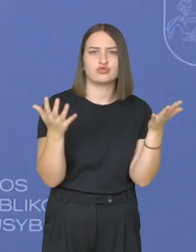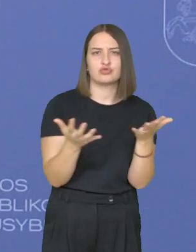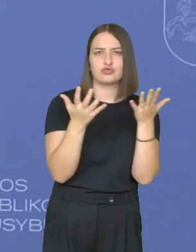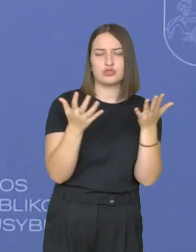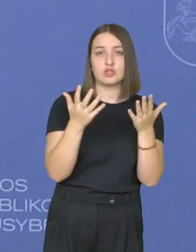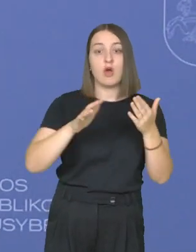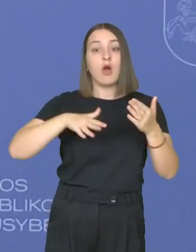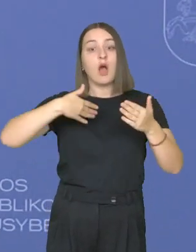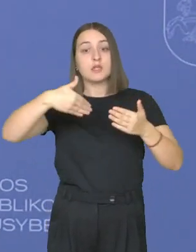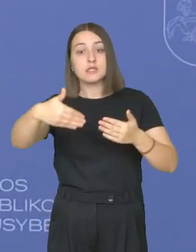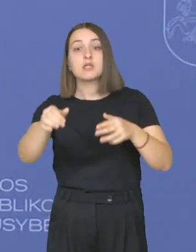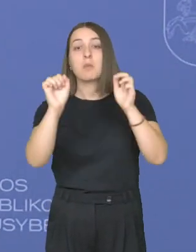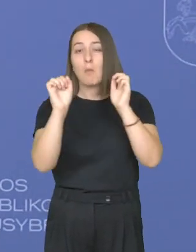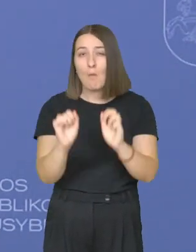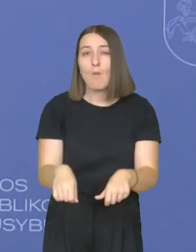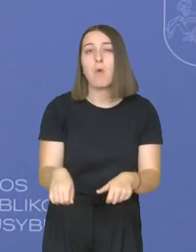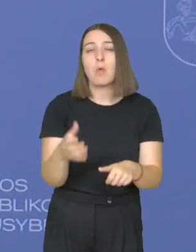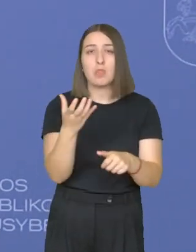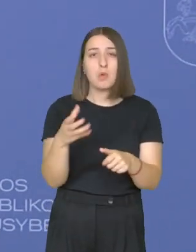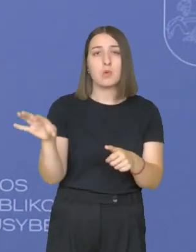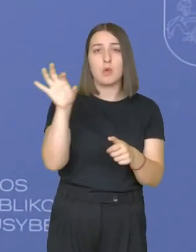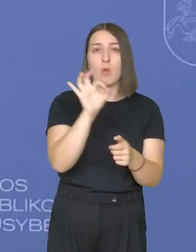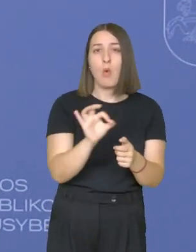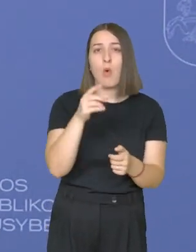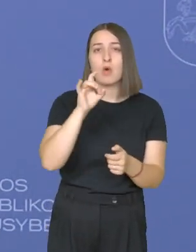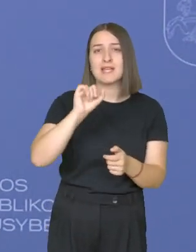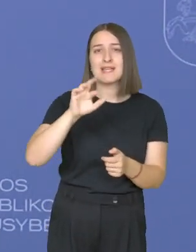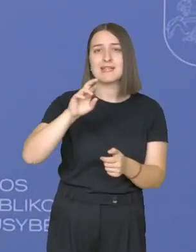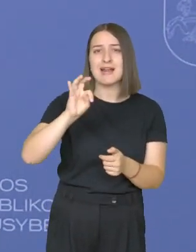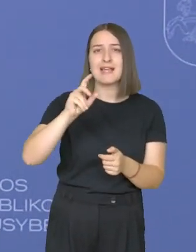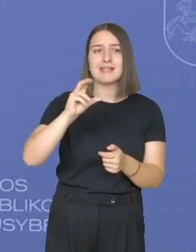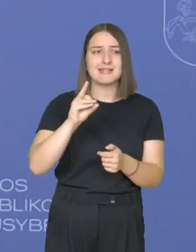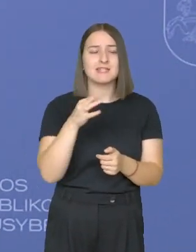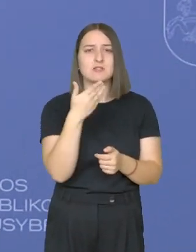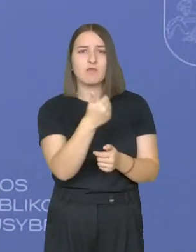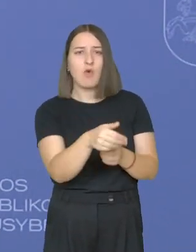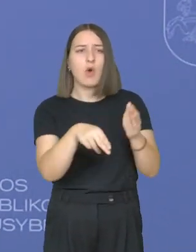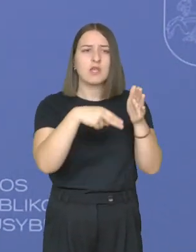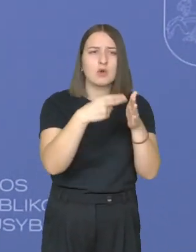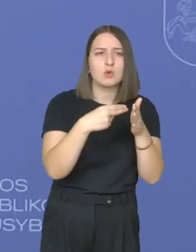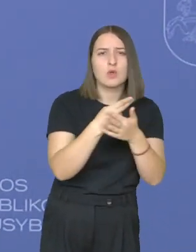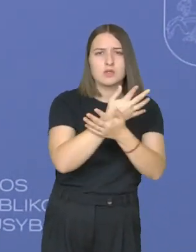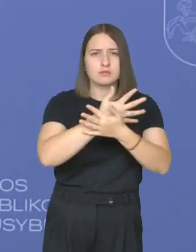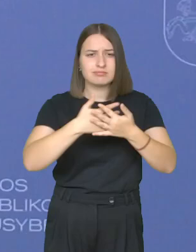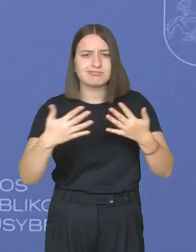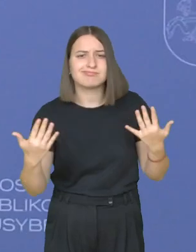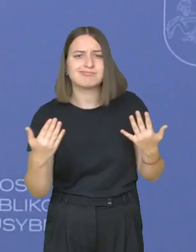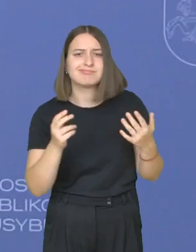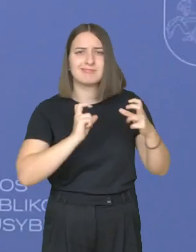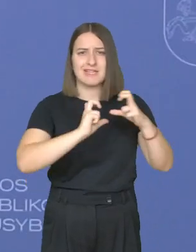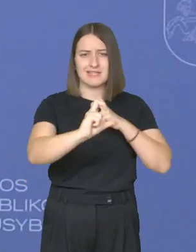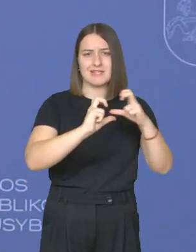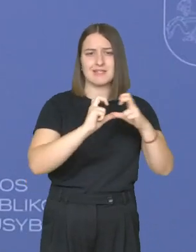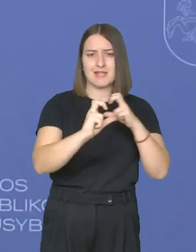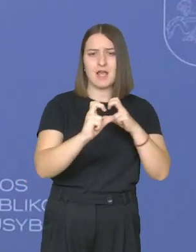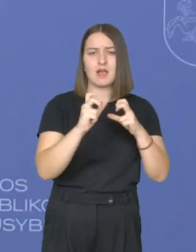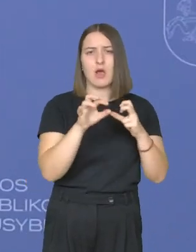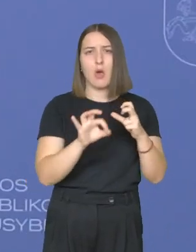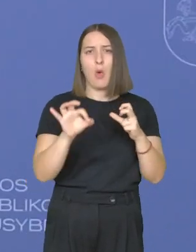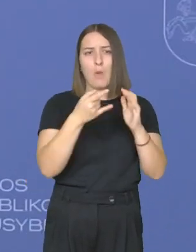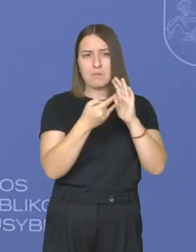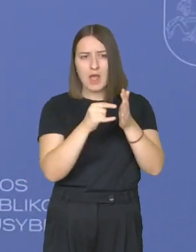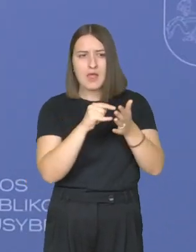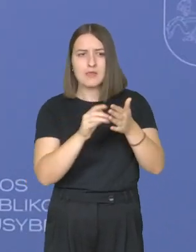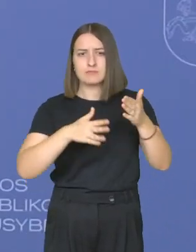apie platesnį giryraitės ginkluotės vaidmenį bendrai valstybinėje gy gbos pajėgumų stiprinimo